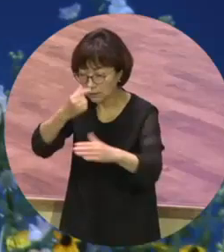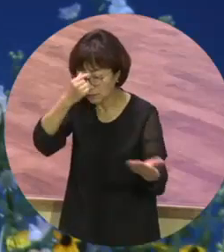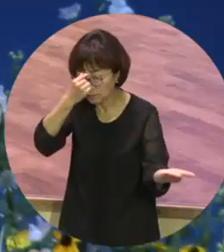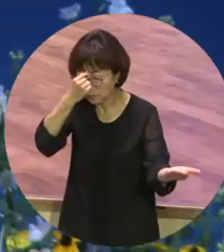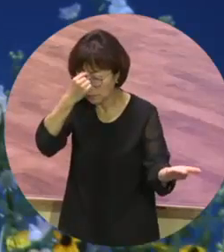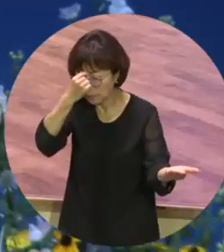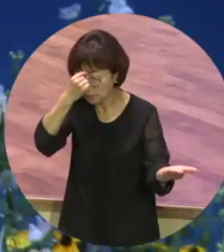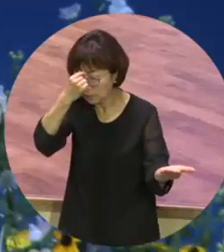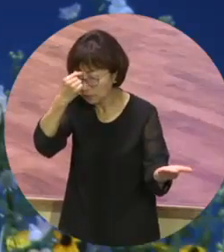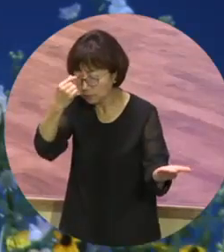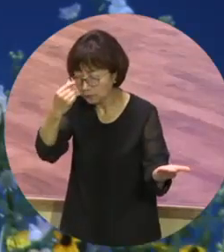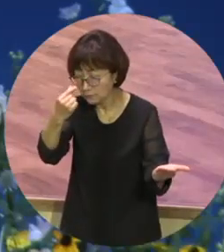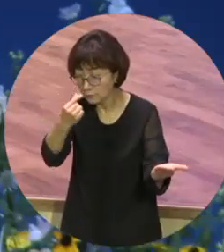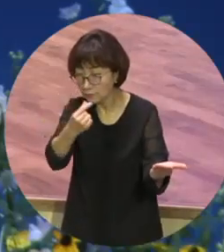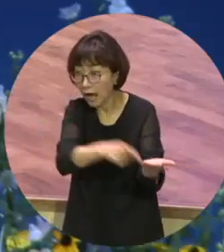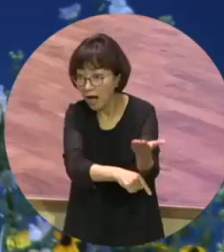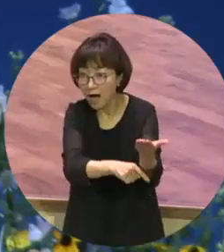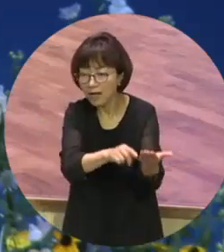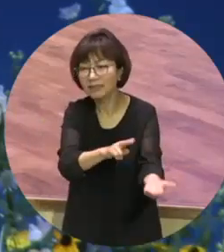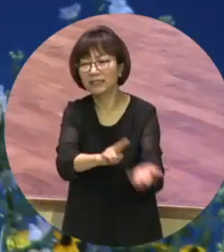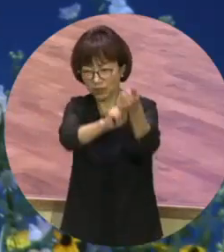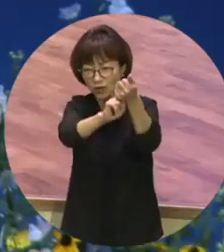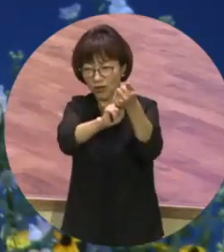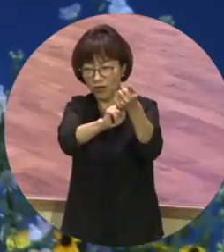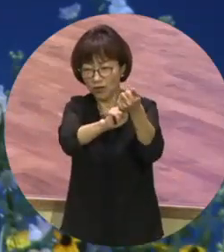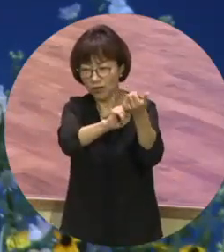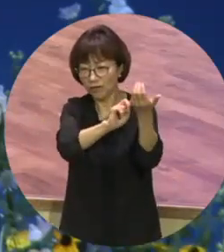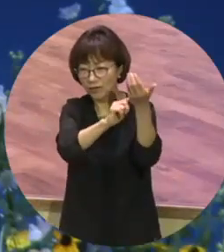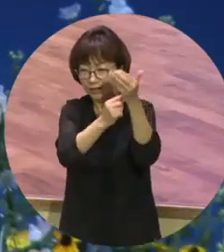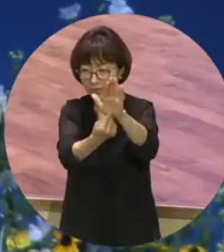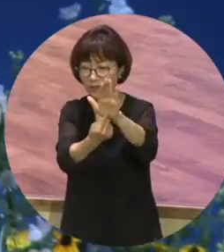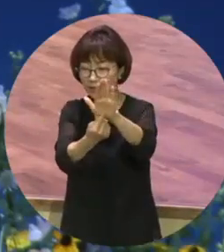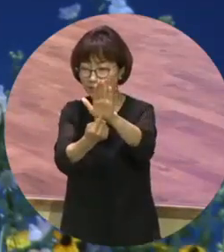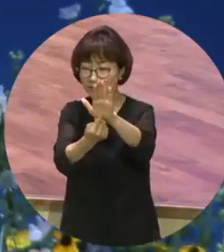놀라운 역사가 일어나버린 거예요. 한마디로